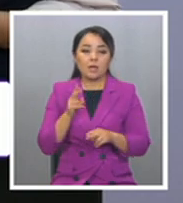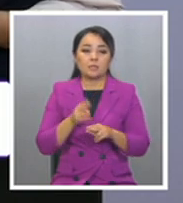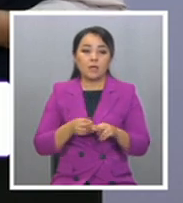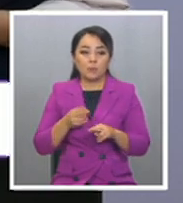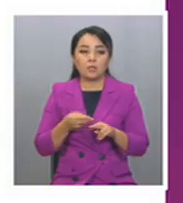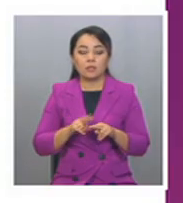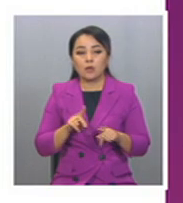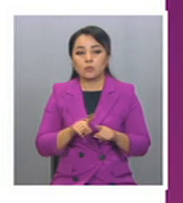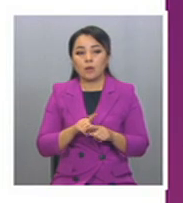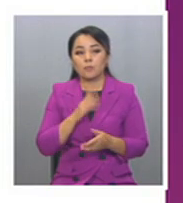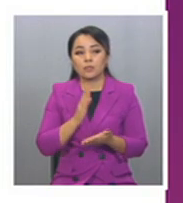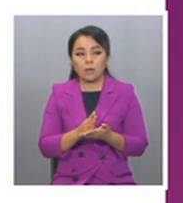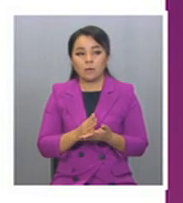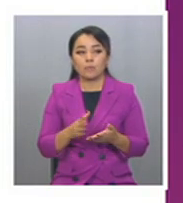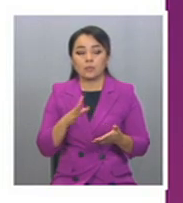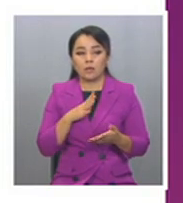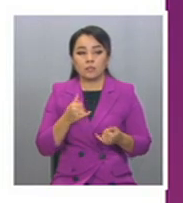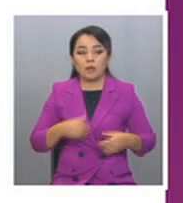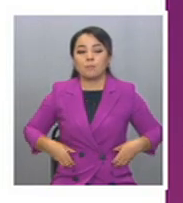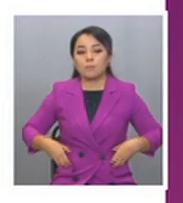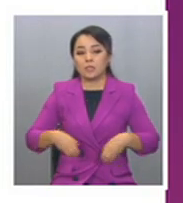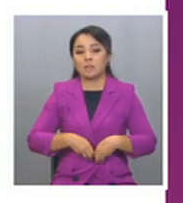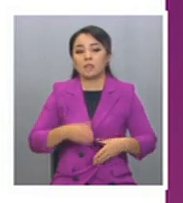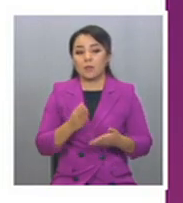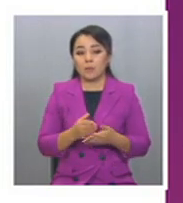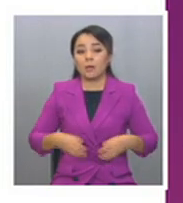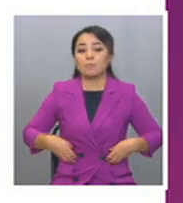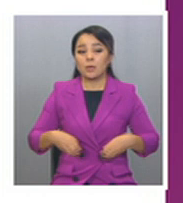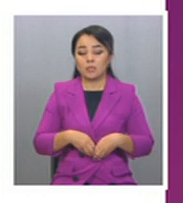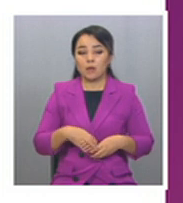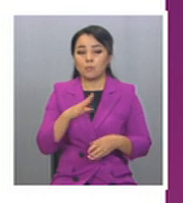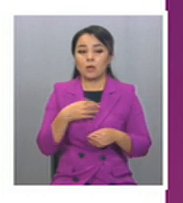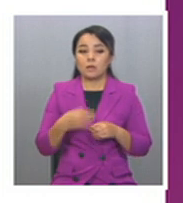бастары бар белдік тағады. Белдіктеріне оттық,